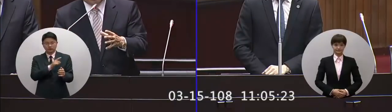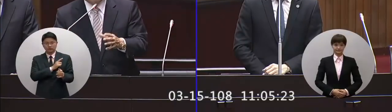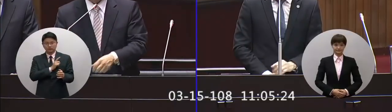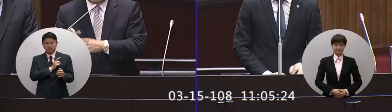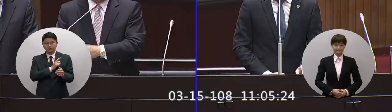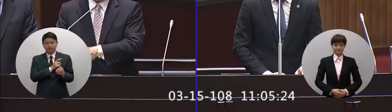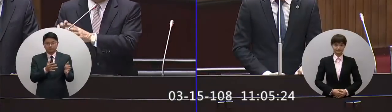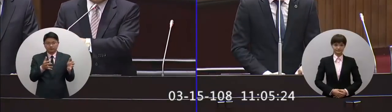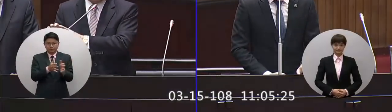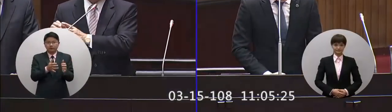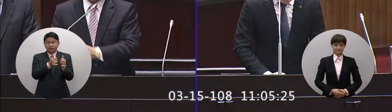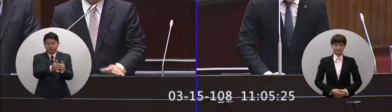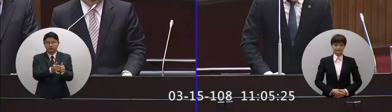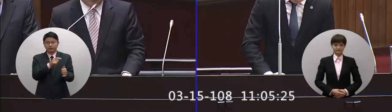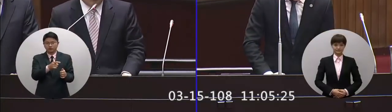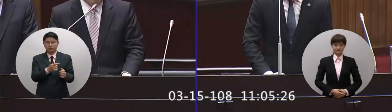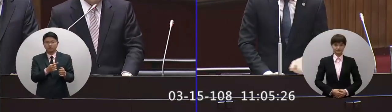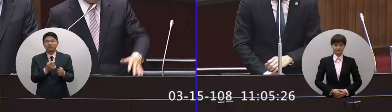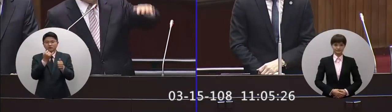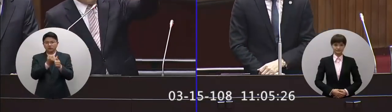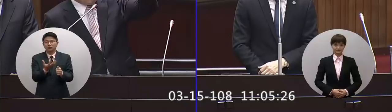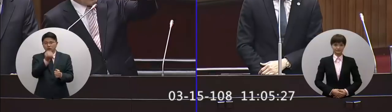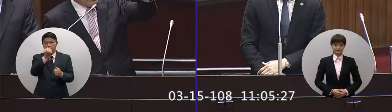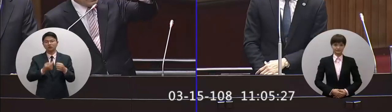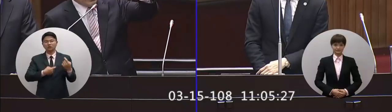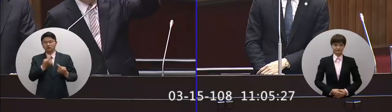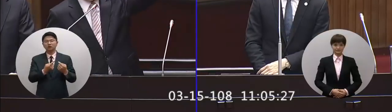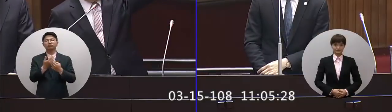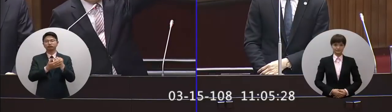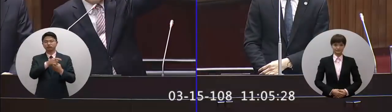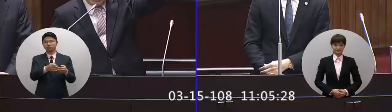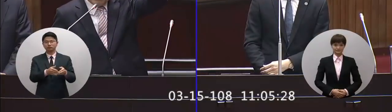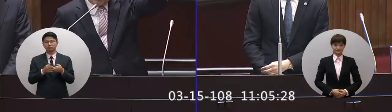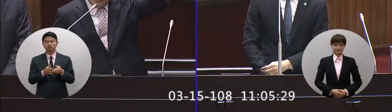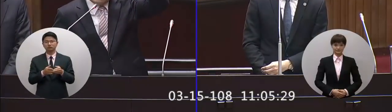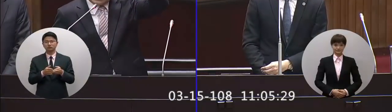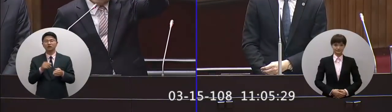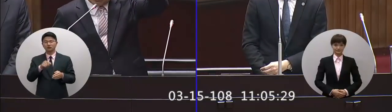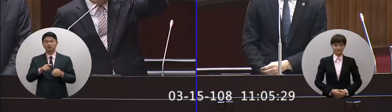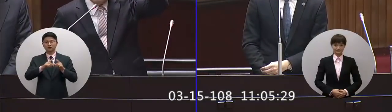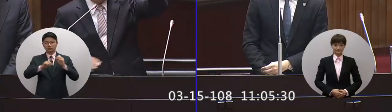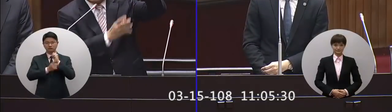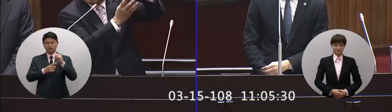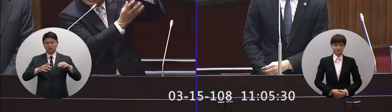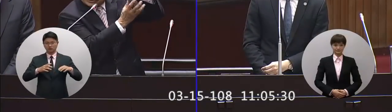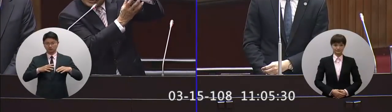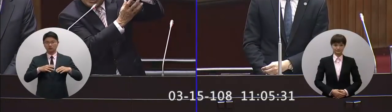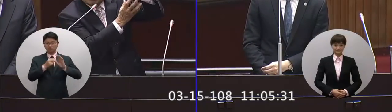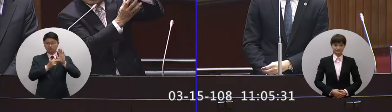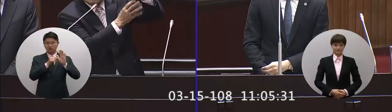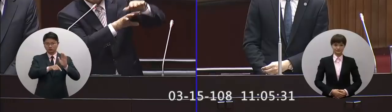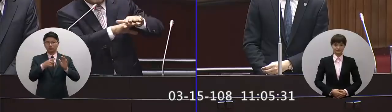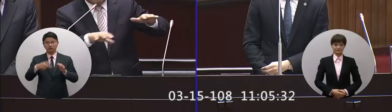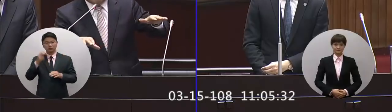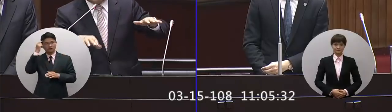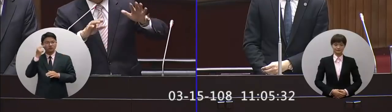自由嘛爱平等甲保护。啊，这大法官的解释是宪法的层次有这个